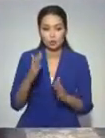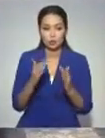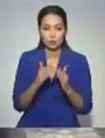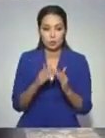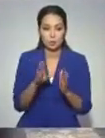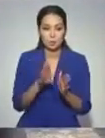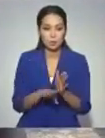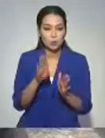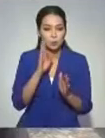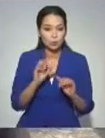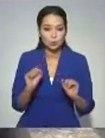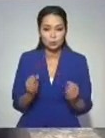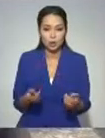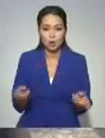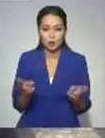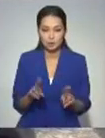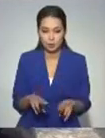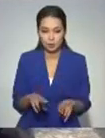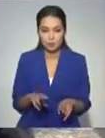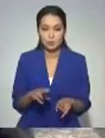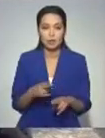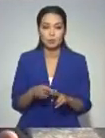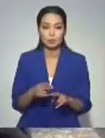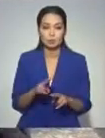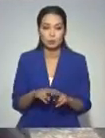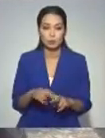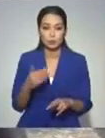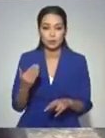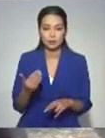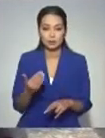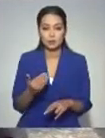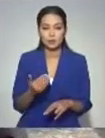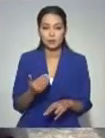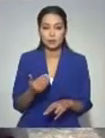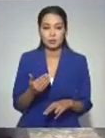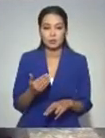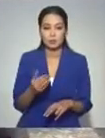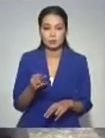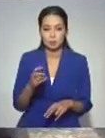суық ауыз сусыз отыр. Ол жаңағы Мымбаева,